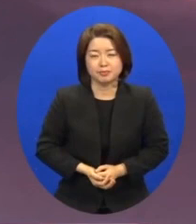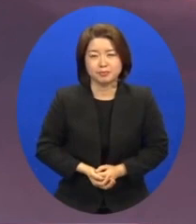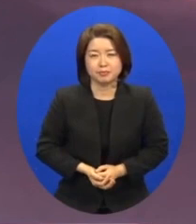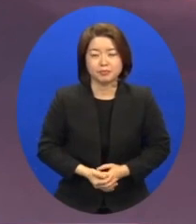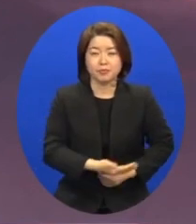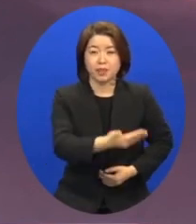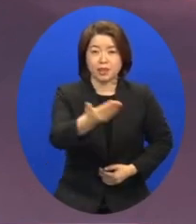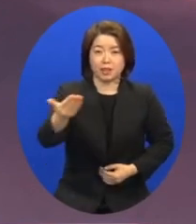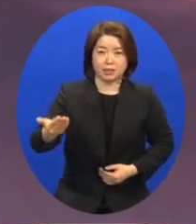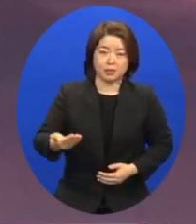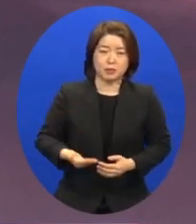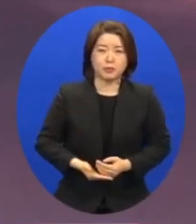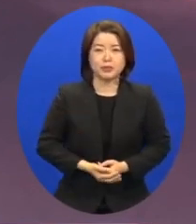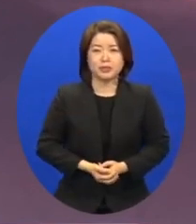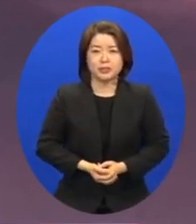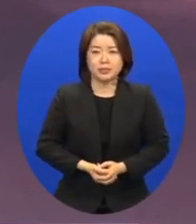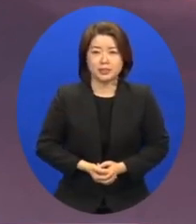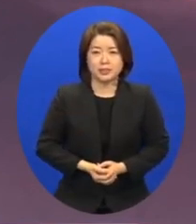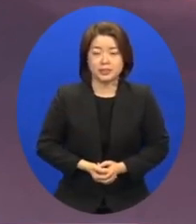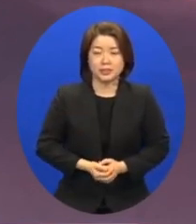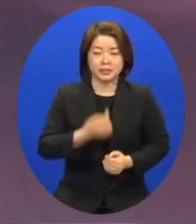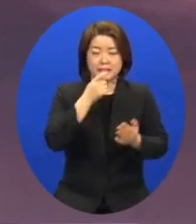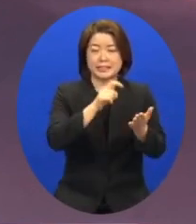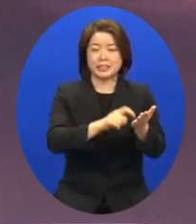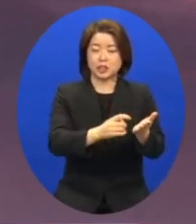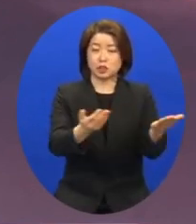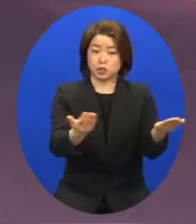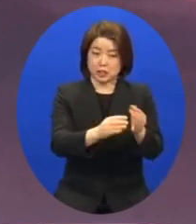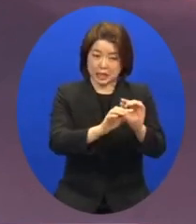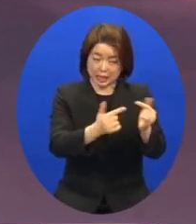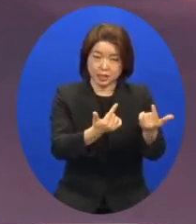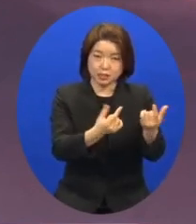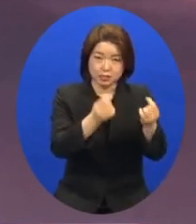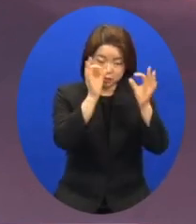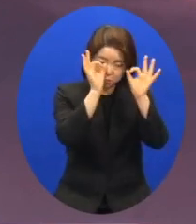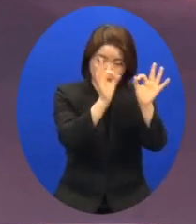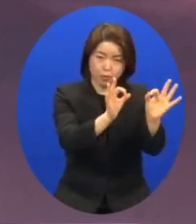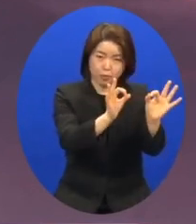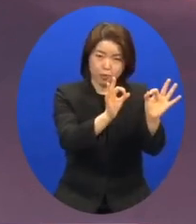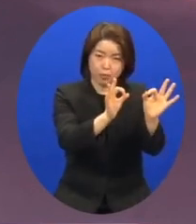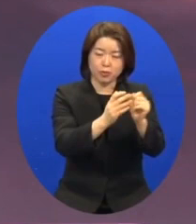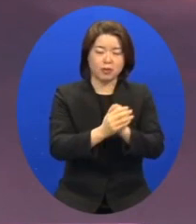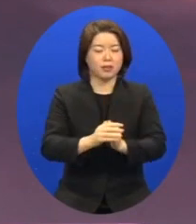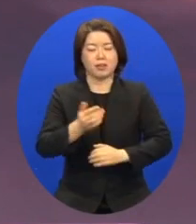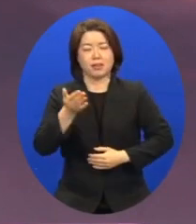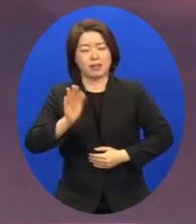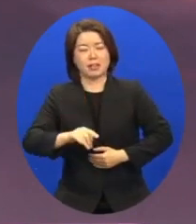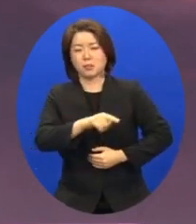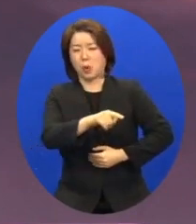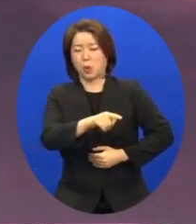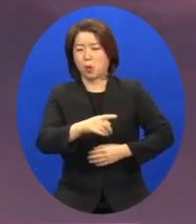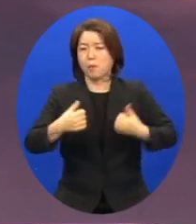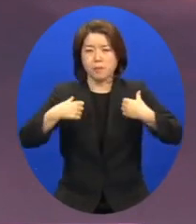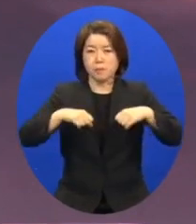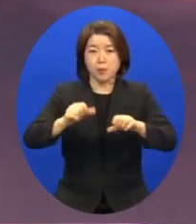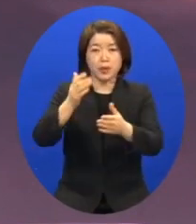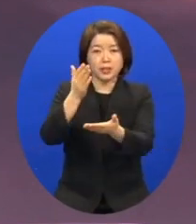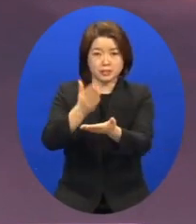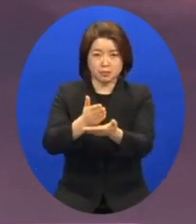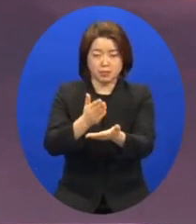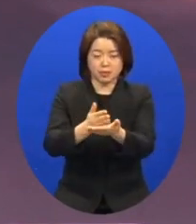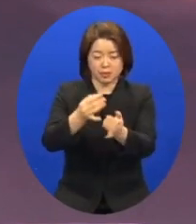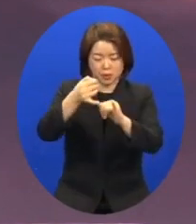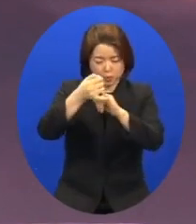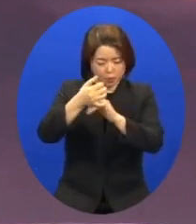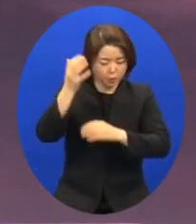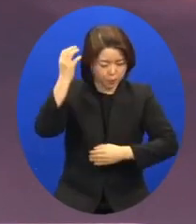여러분 쉬운 일은 아닌 것처럼 보이지만 절대로 거기서 포기하면 안된다는 사실을 꼭 명심해야